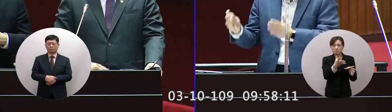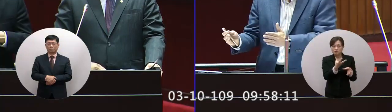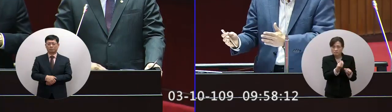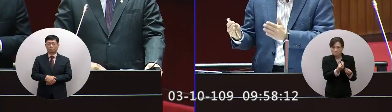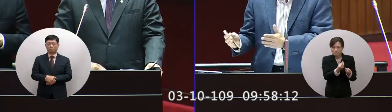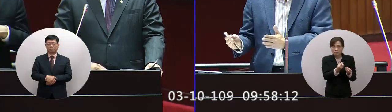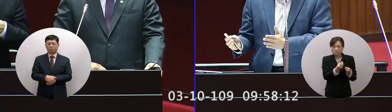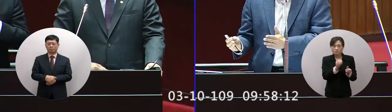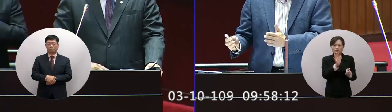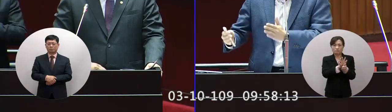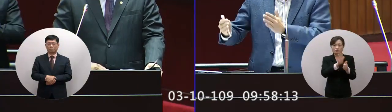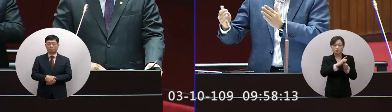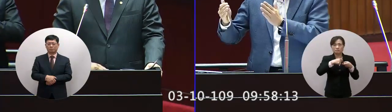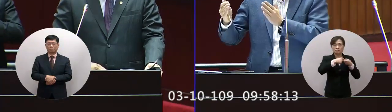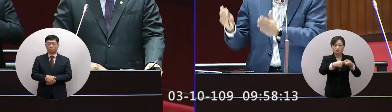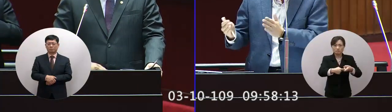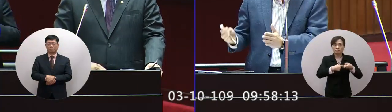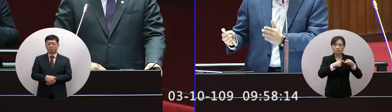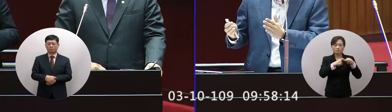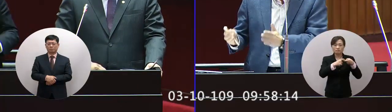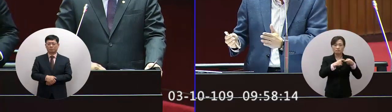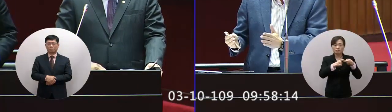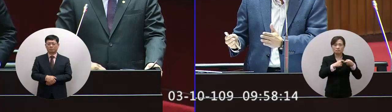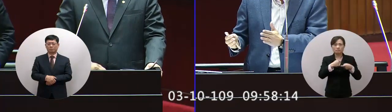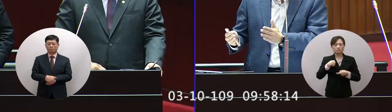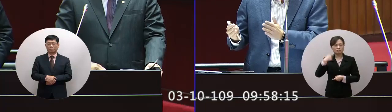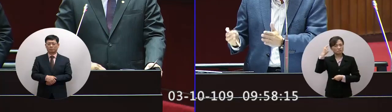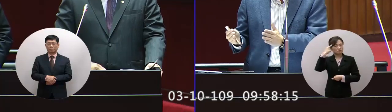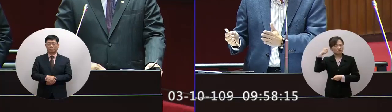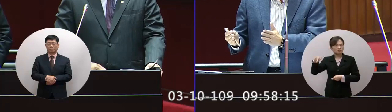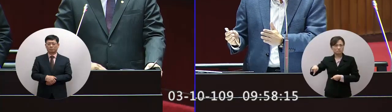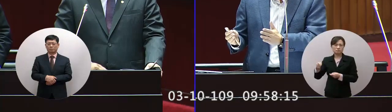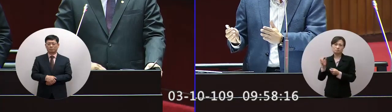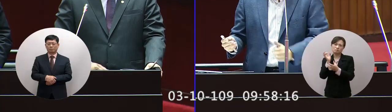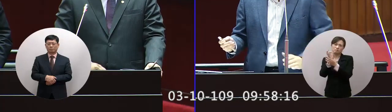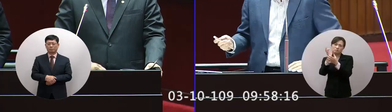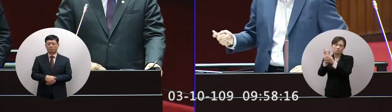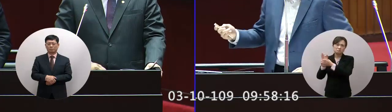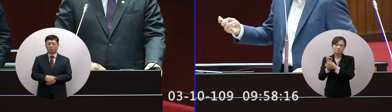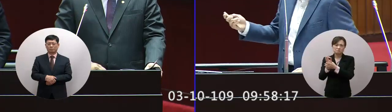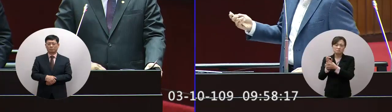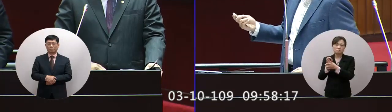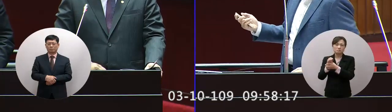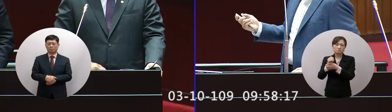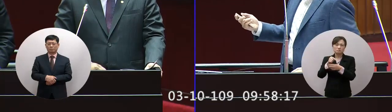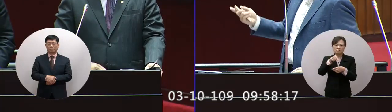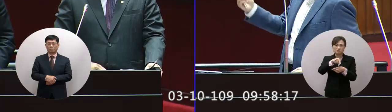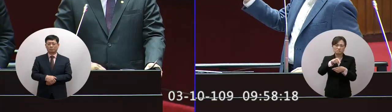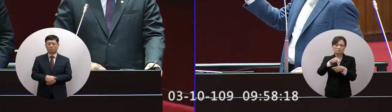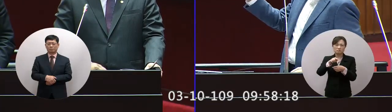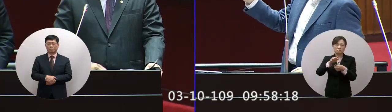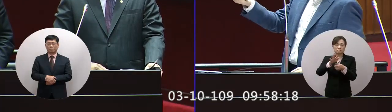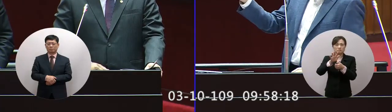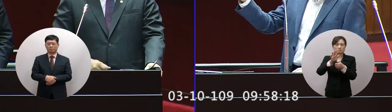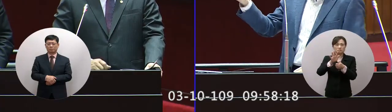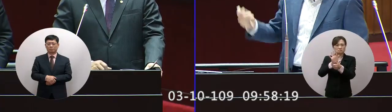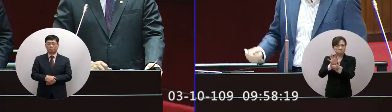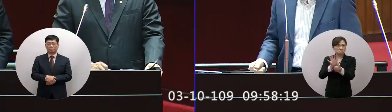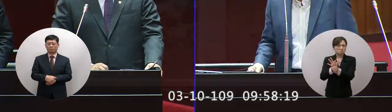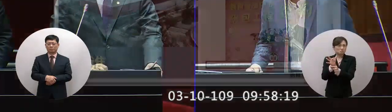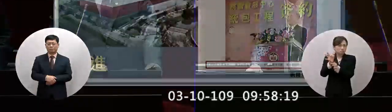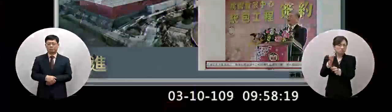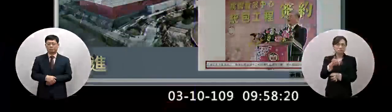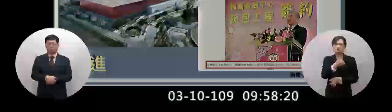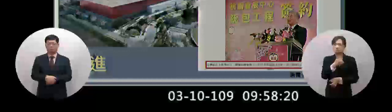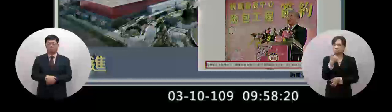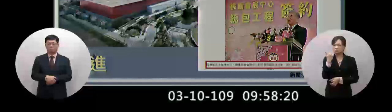话，我会觉得他投资这么多的效益会不会打折你们看一下，